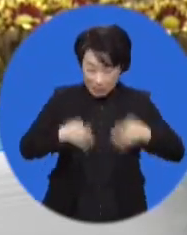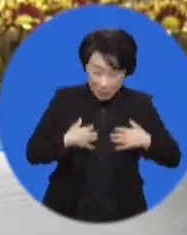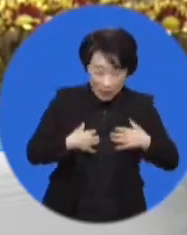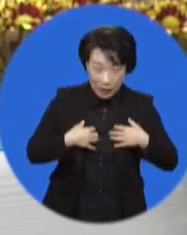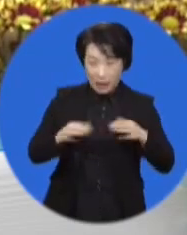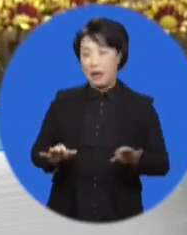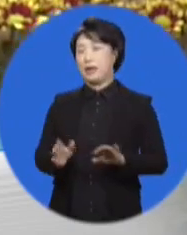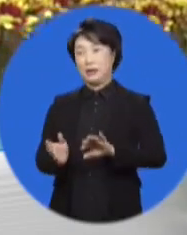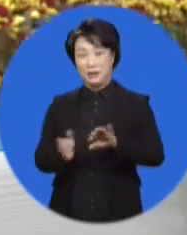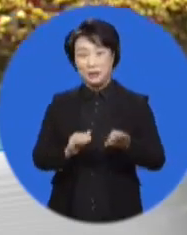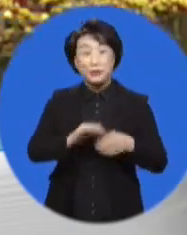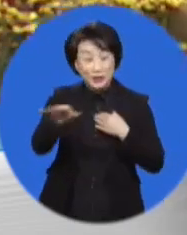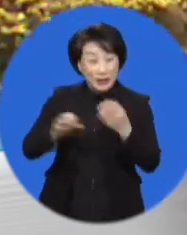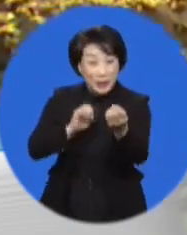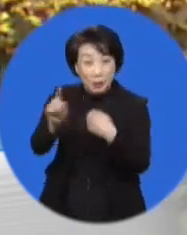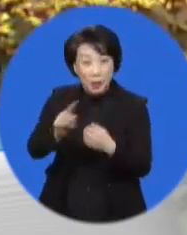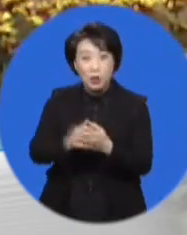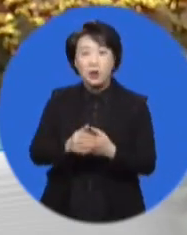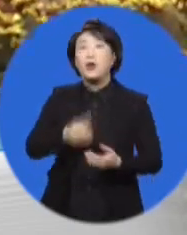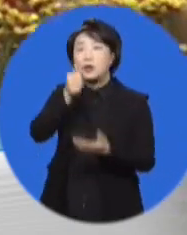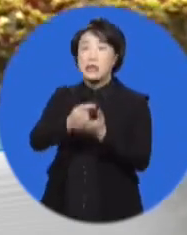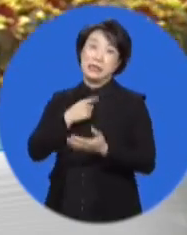세상에서 수지 맞는 일이다